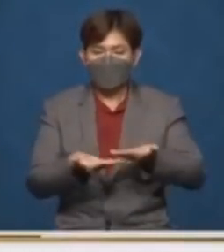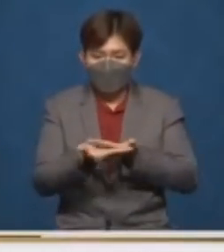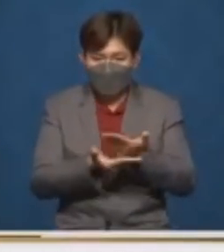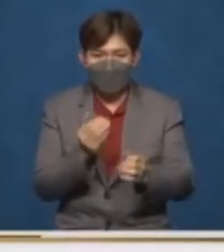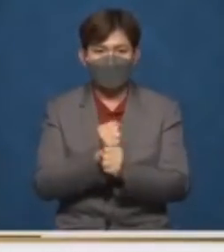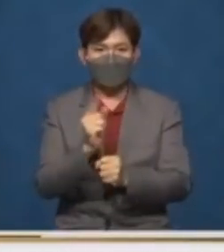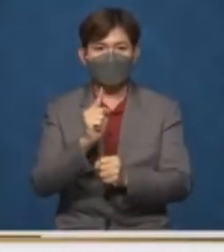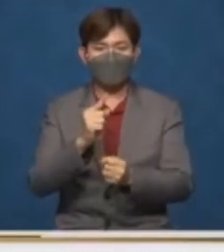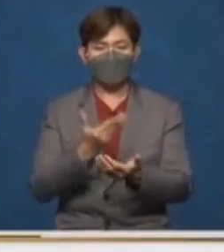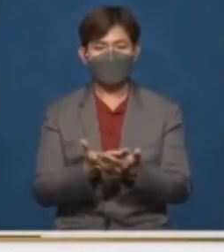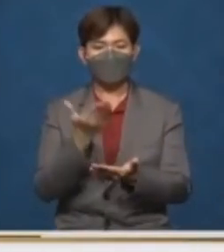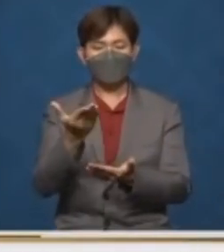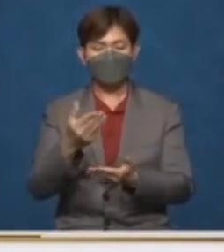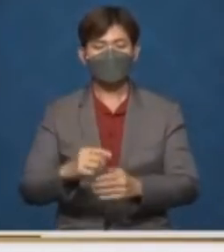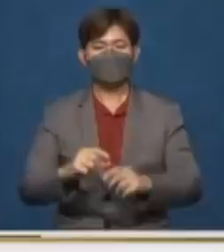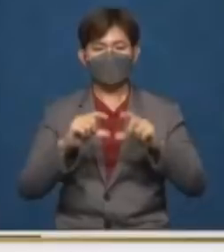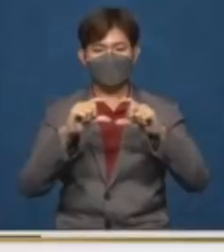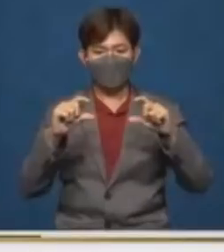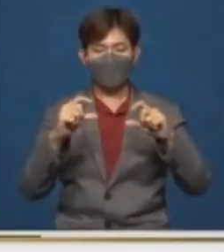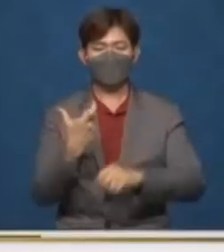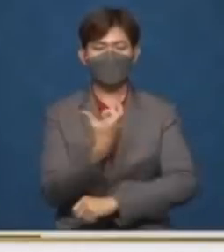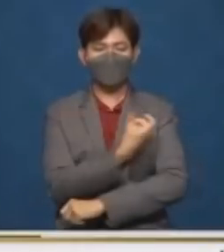นการจัดซื้อวัคซีนชินวักแต่อย่ได้